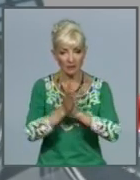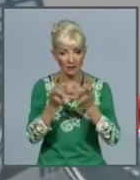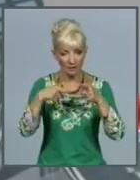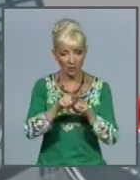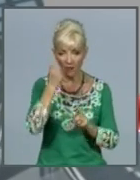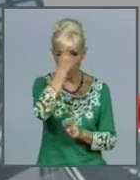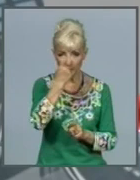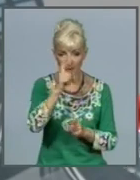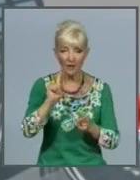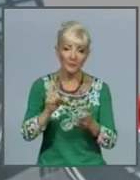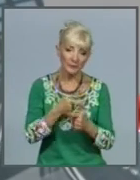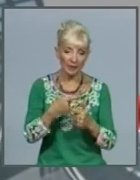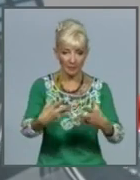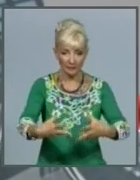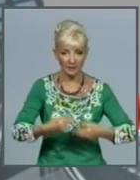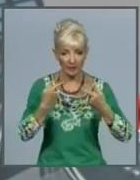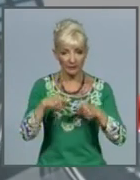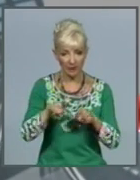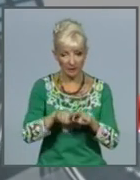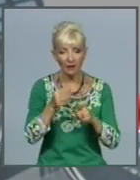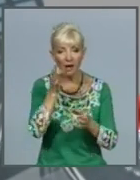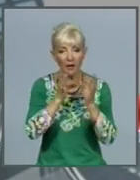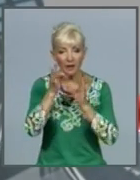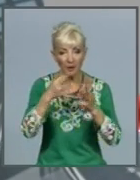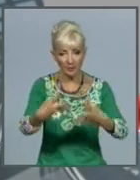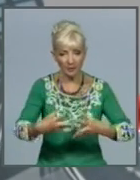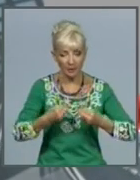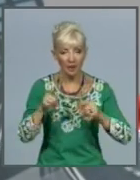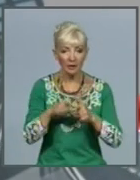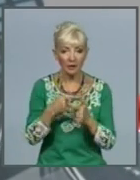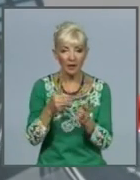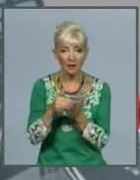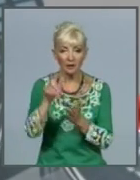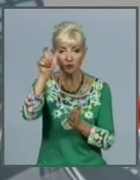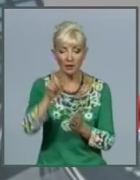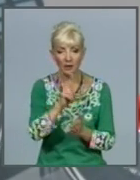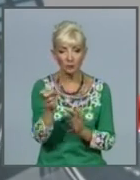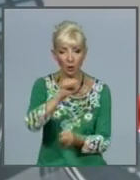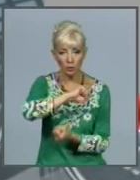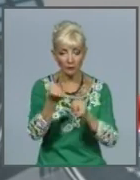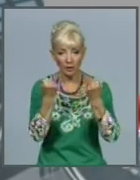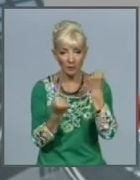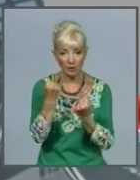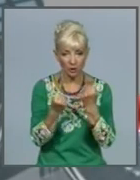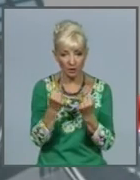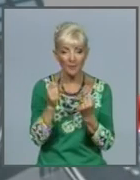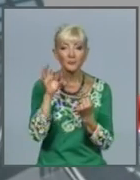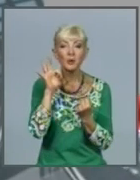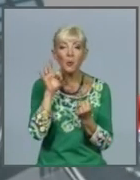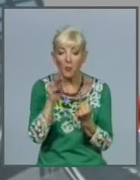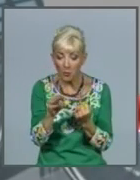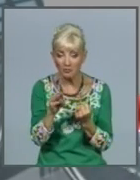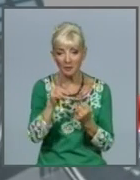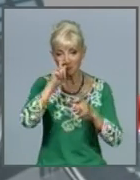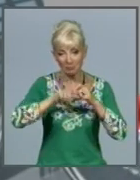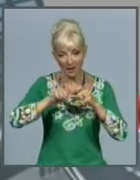таких лікарських препаратів, або відмова особи, яка керує транспортним засобом від проходження відповідно до встановленого порядку